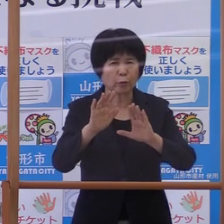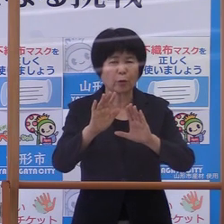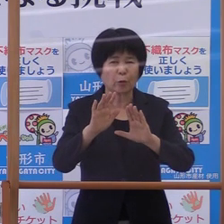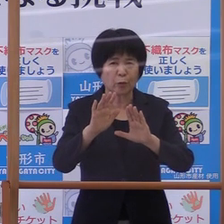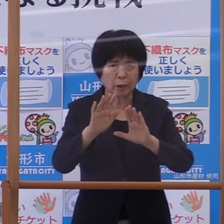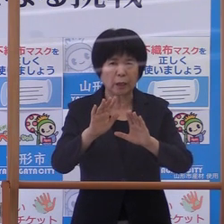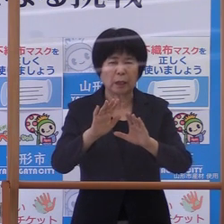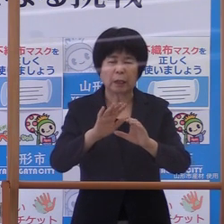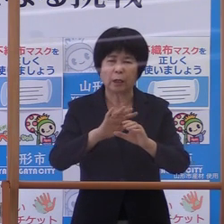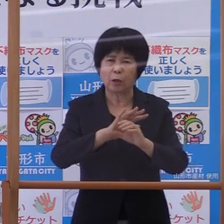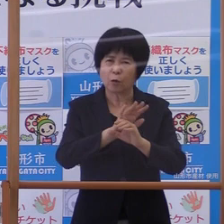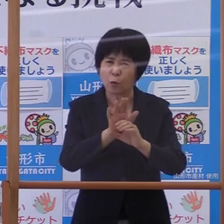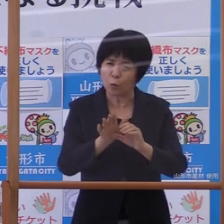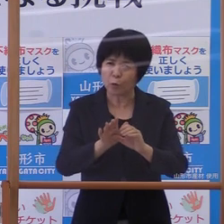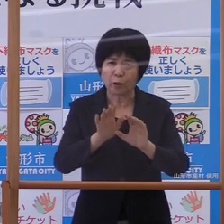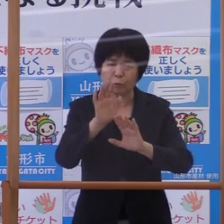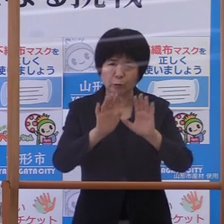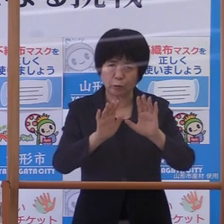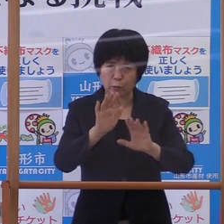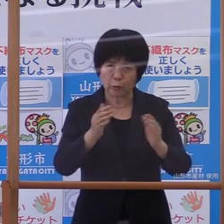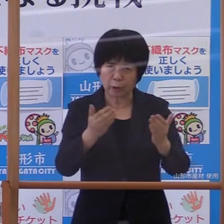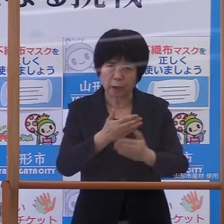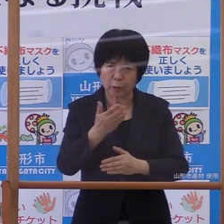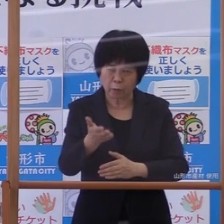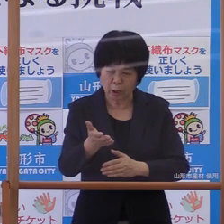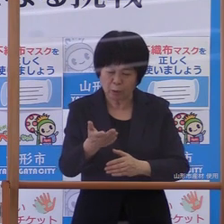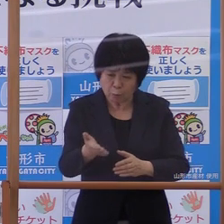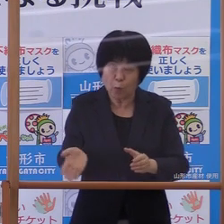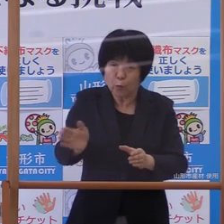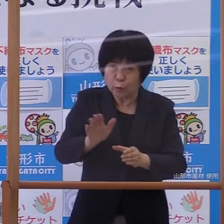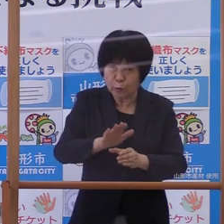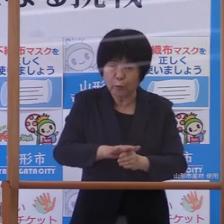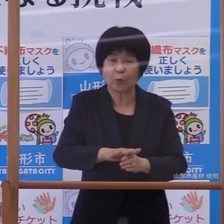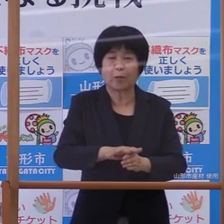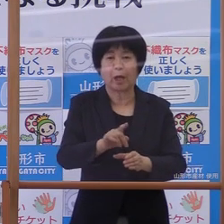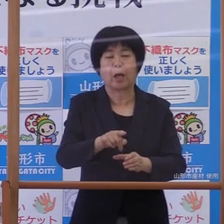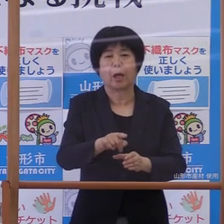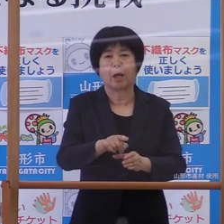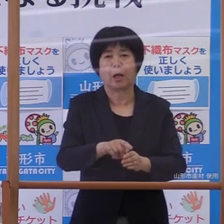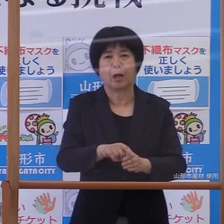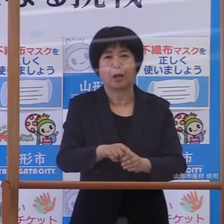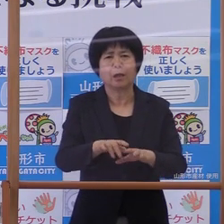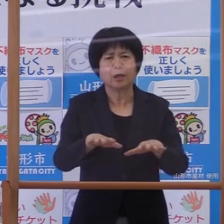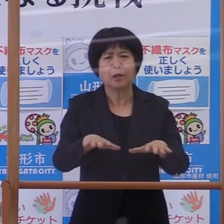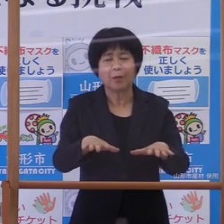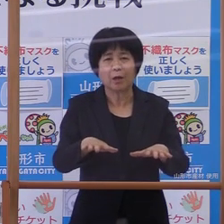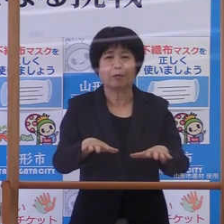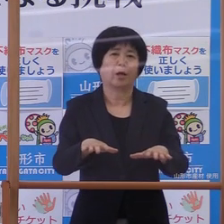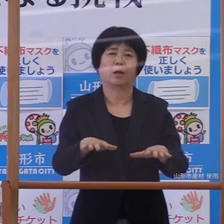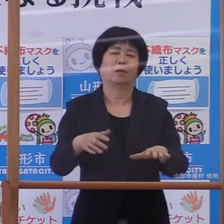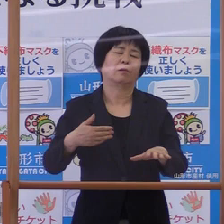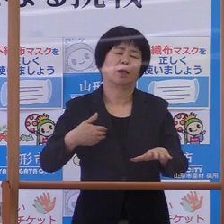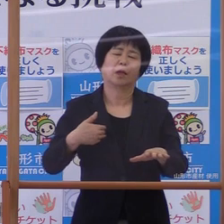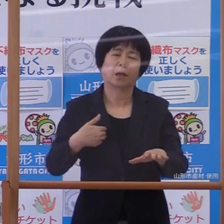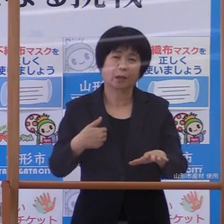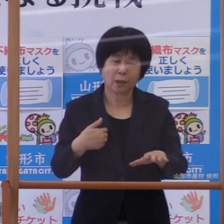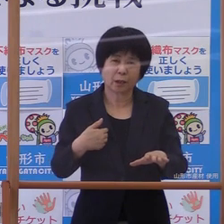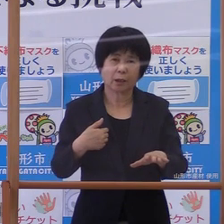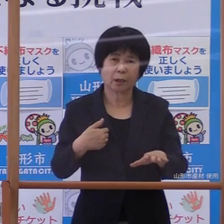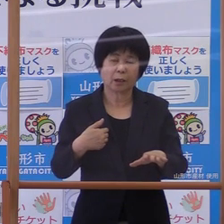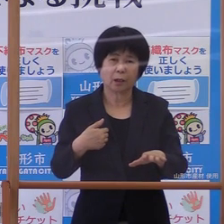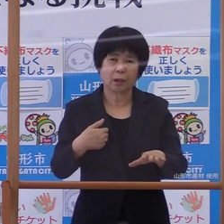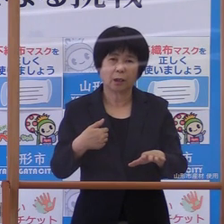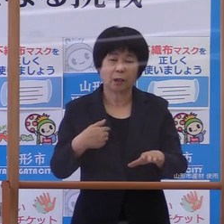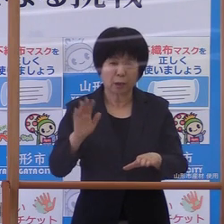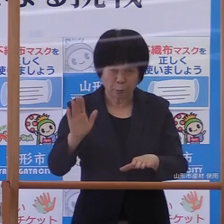特に新型コロナウイルスの状況を含めですね、なっているかということはまだ今時点ではわからないところでありますけれども